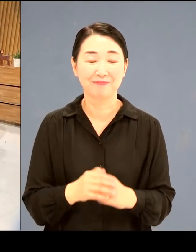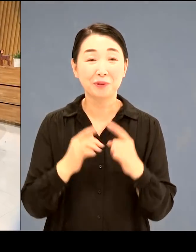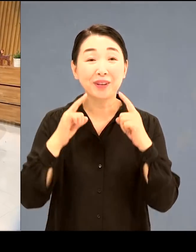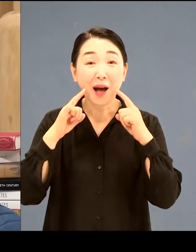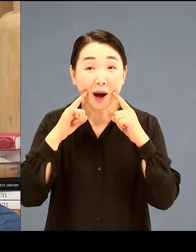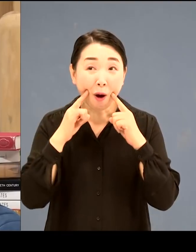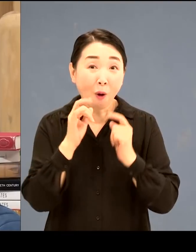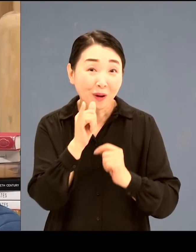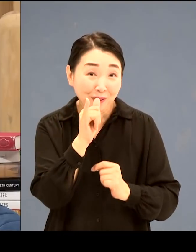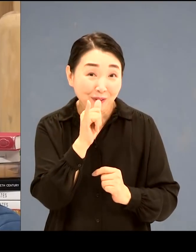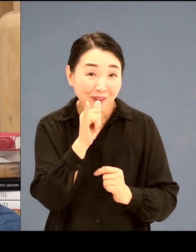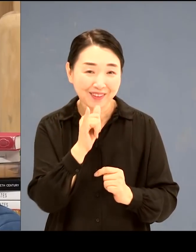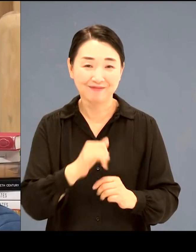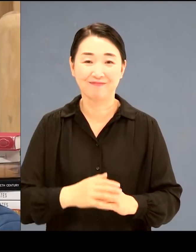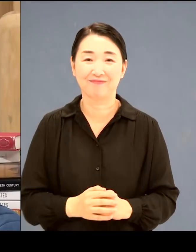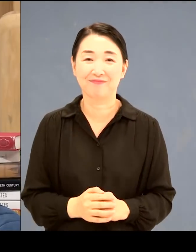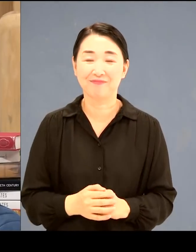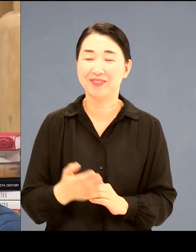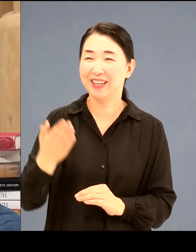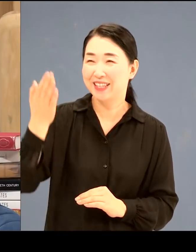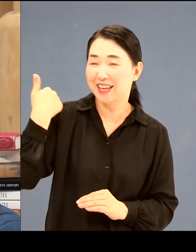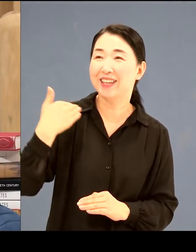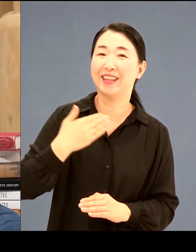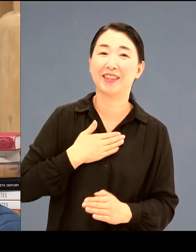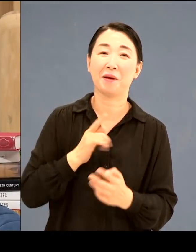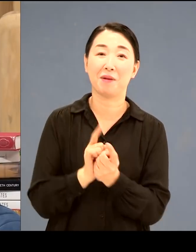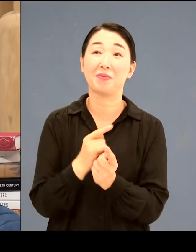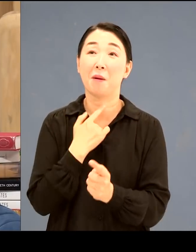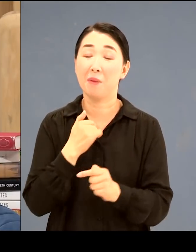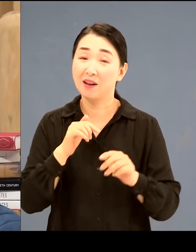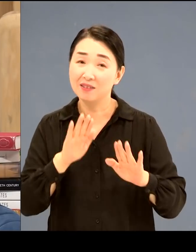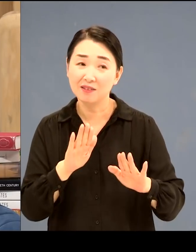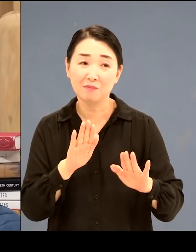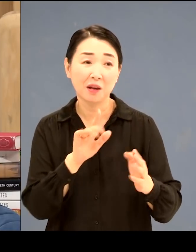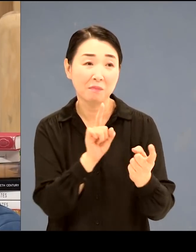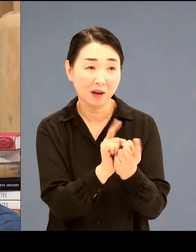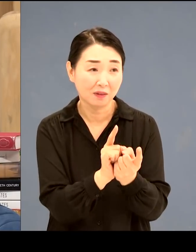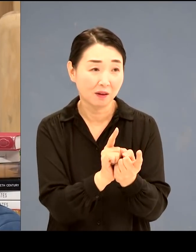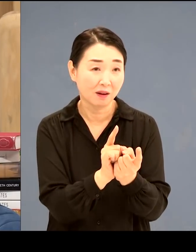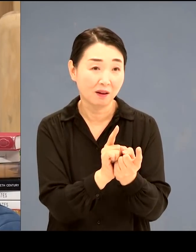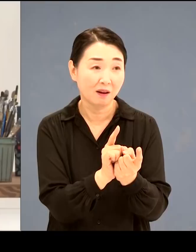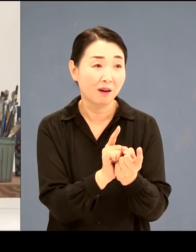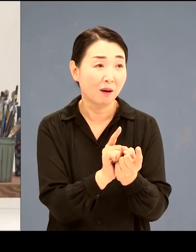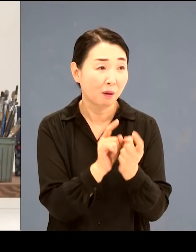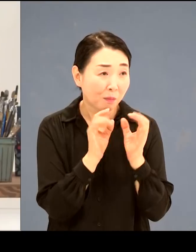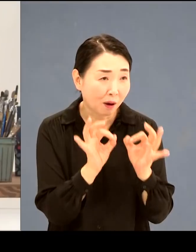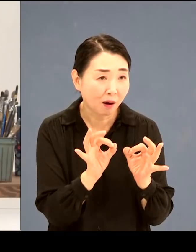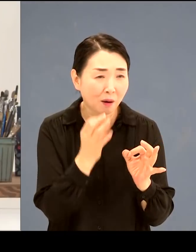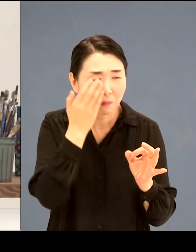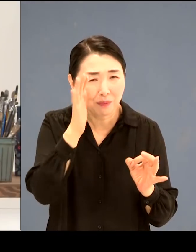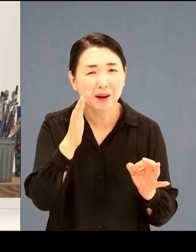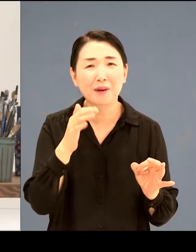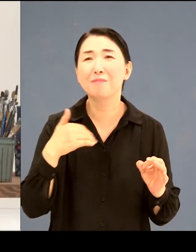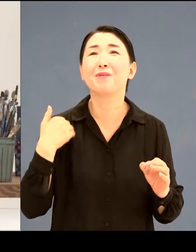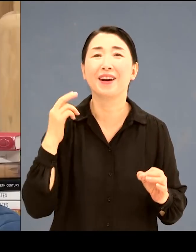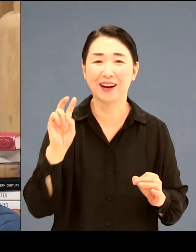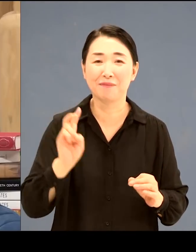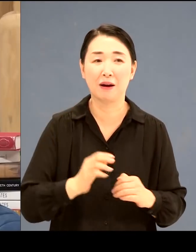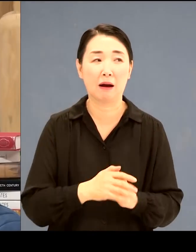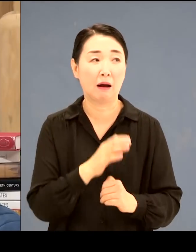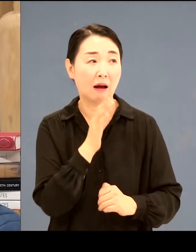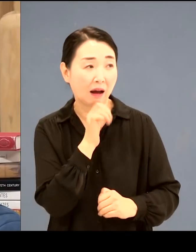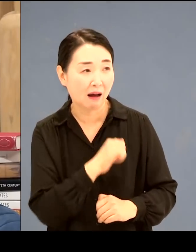양쪽에 그때 저를 만나셨던 분들이 지금 저를 만약에 보시면 못 알아보실 거예요. 아, 그 정도로? 네네.